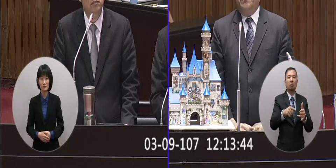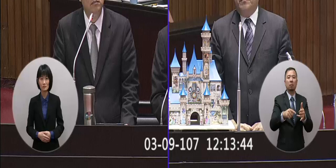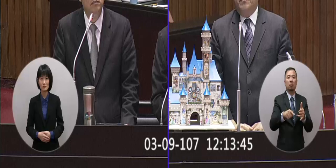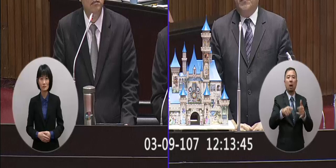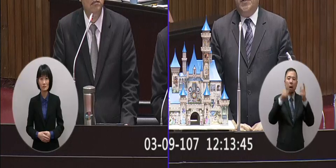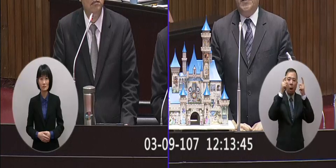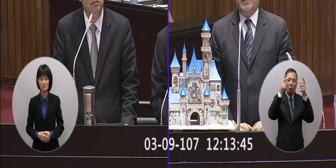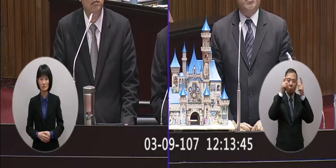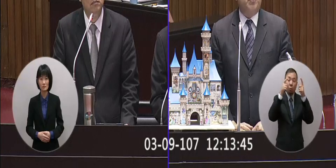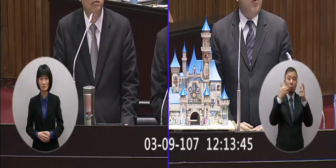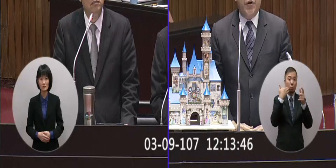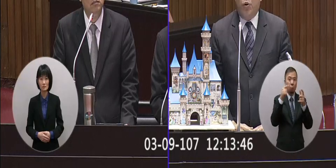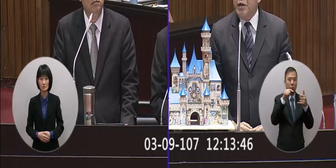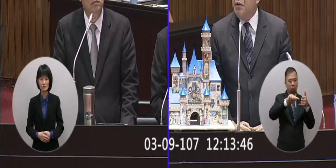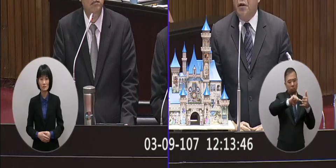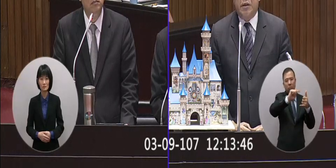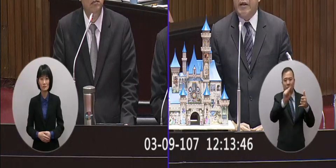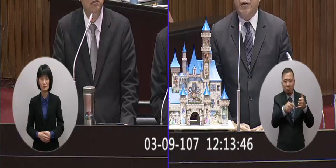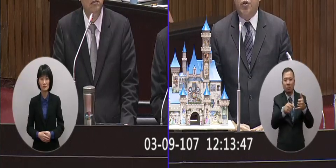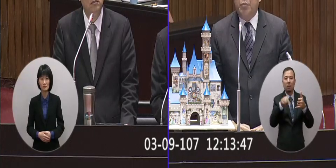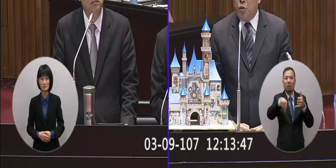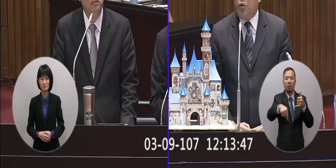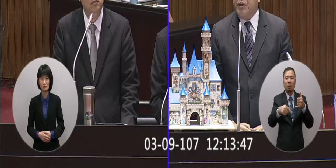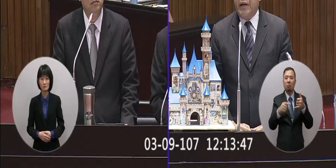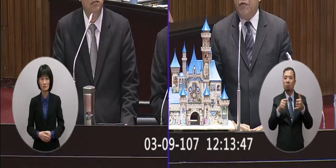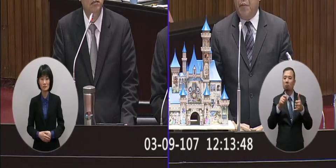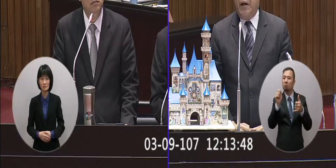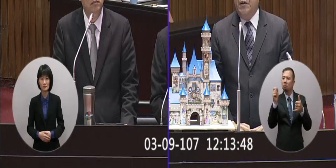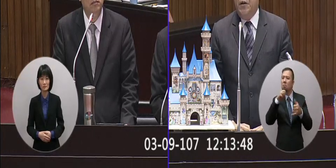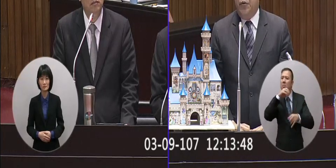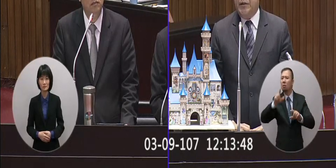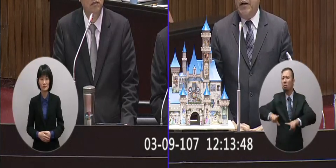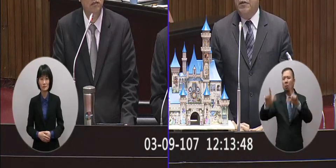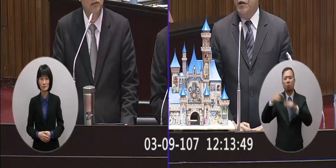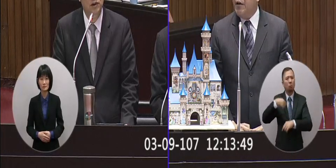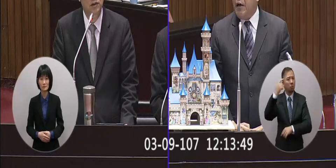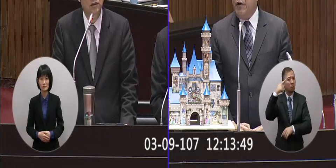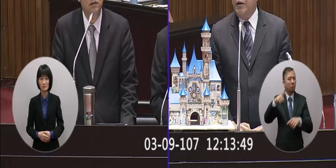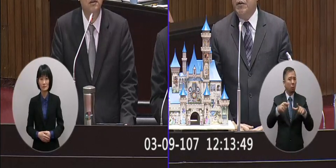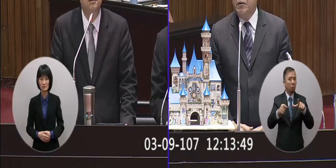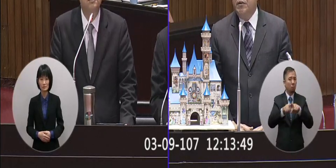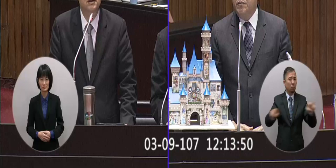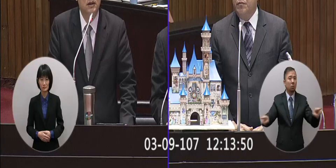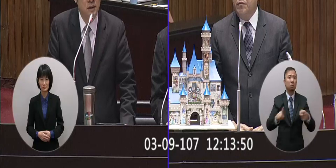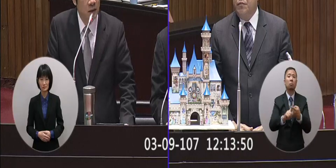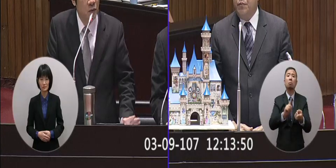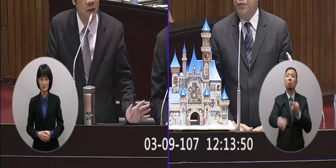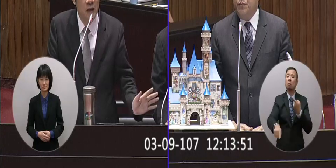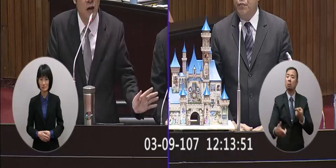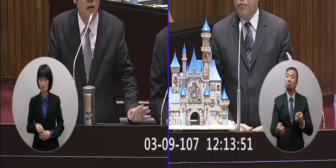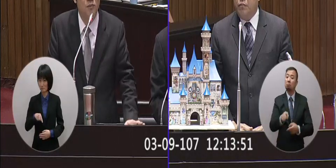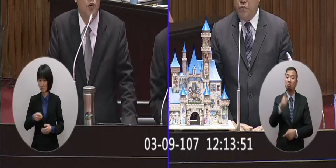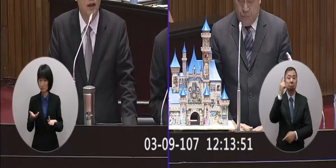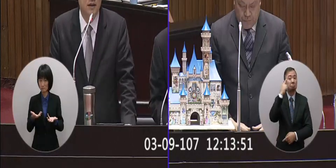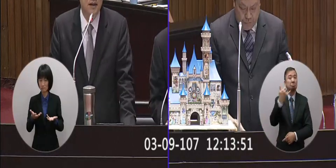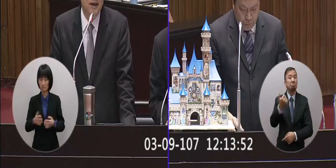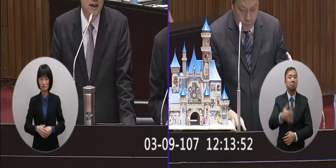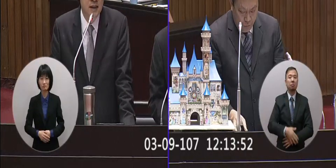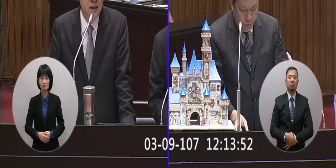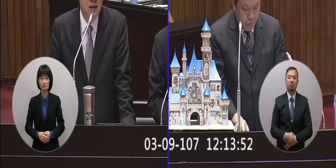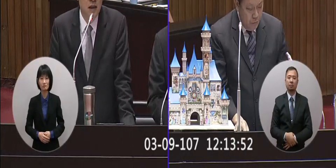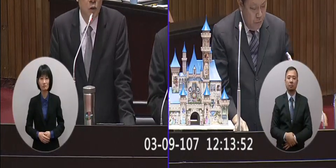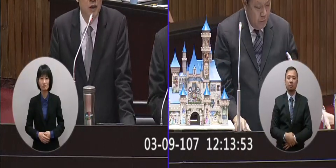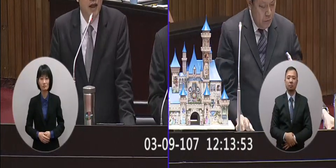东尔，应该是不会有任何的差距跟不同的想法吧？院长，你的看法呢？ 这部分不管